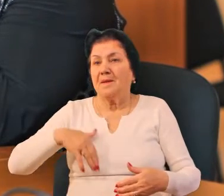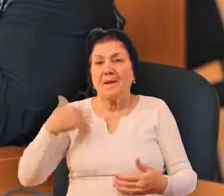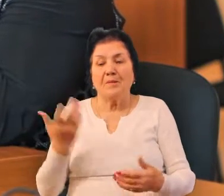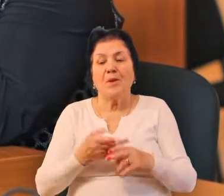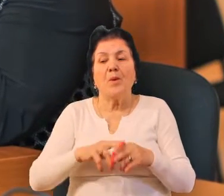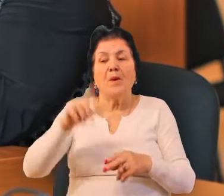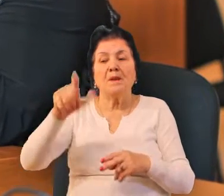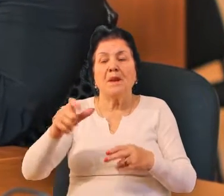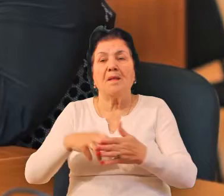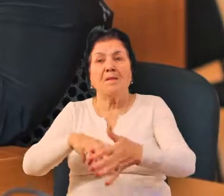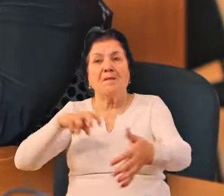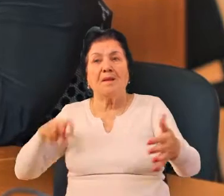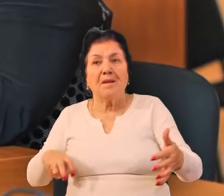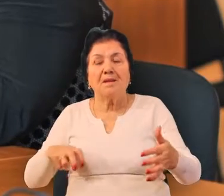kənarlaşsınlar,